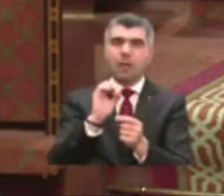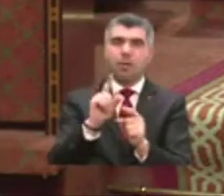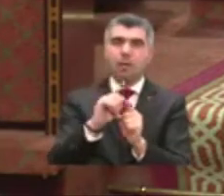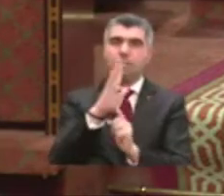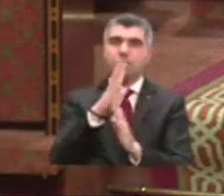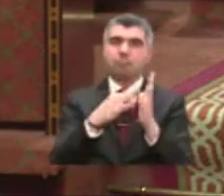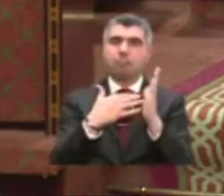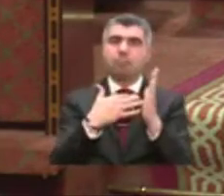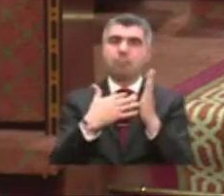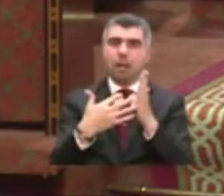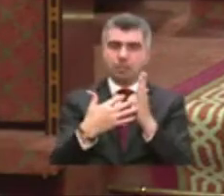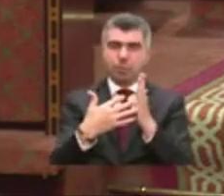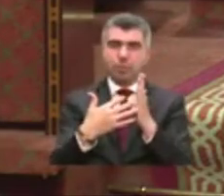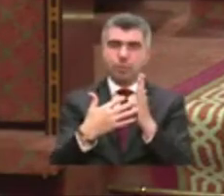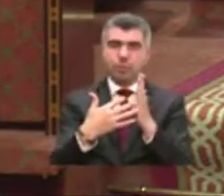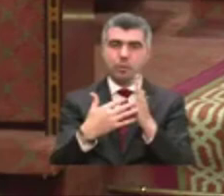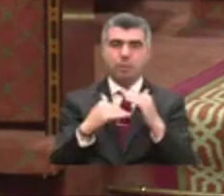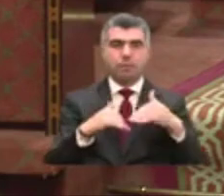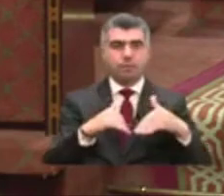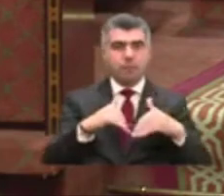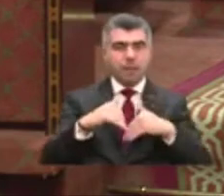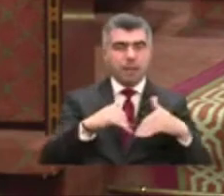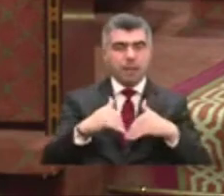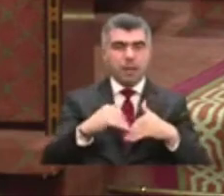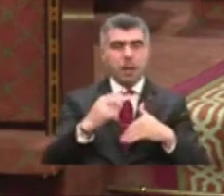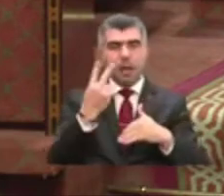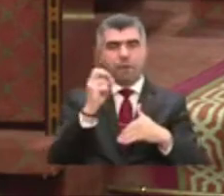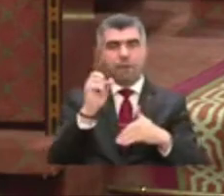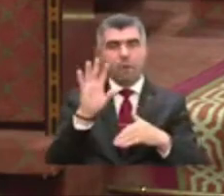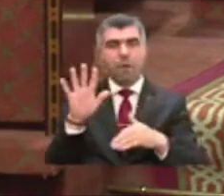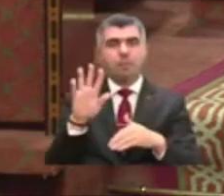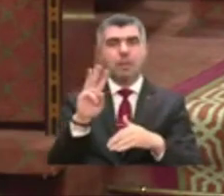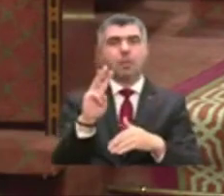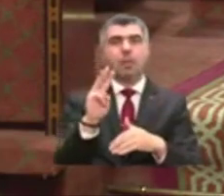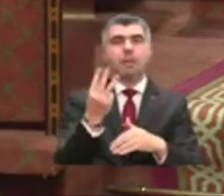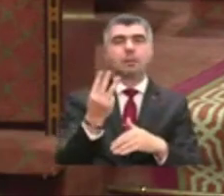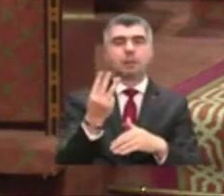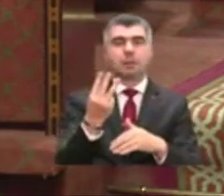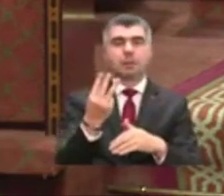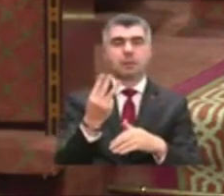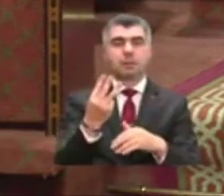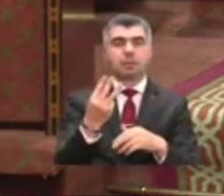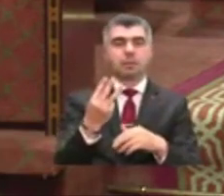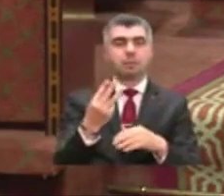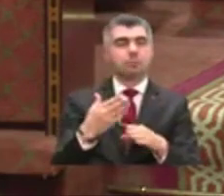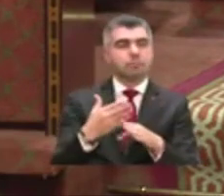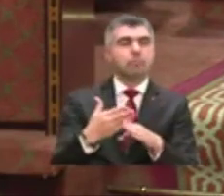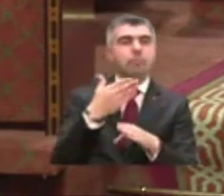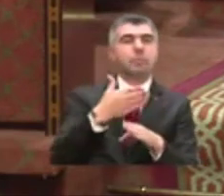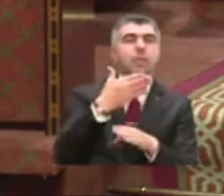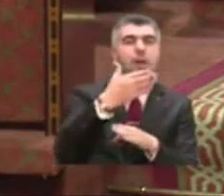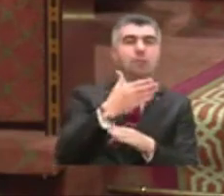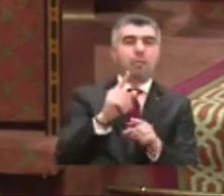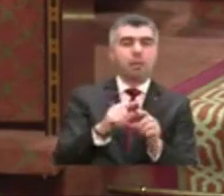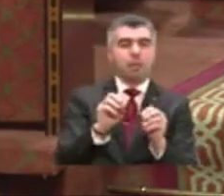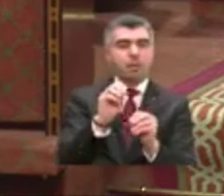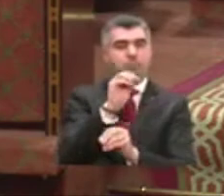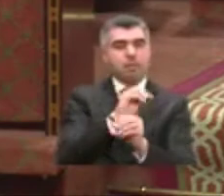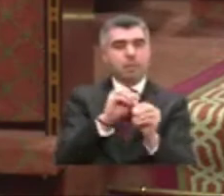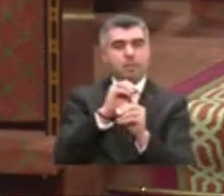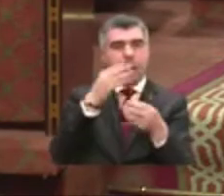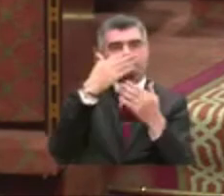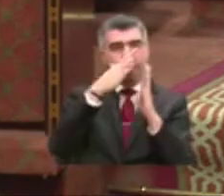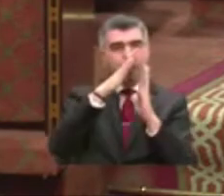هو في أفق 2035 من أجل تطوير وتقوية هذه الشبكة الطرقية في